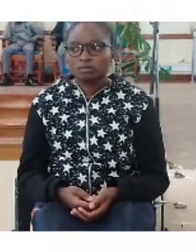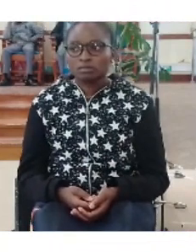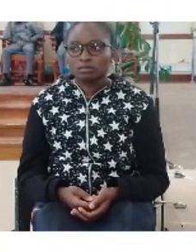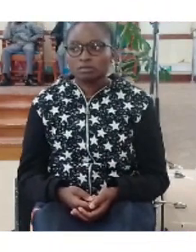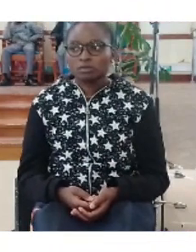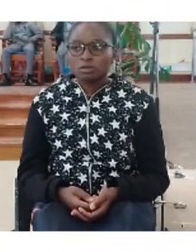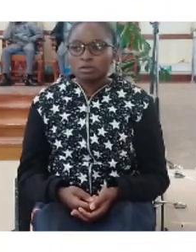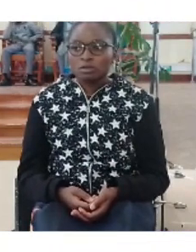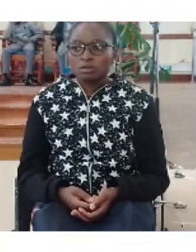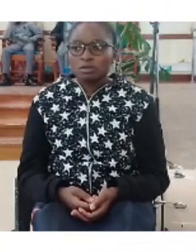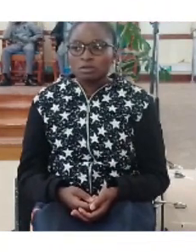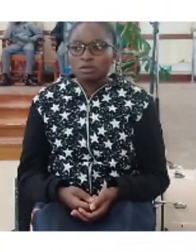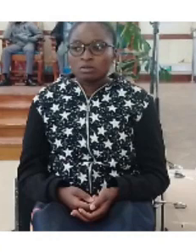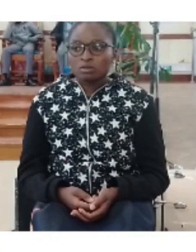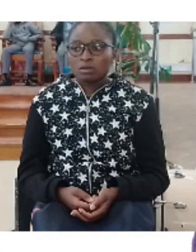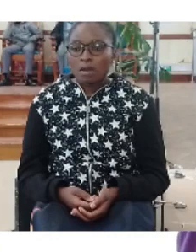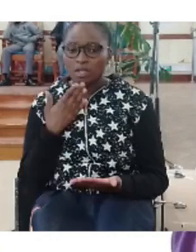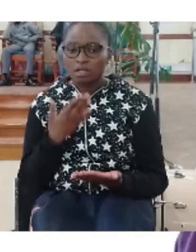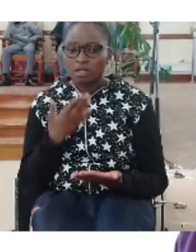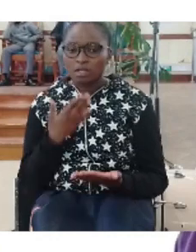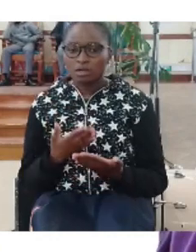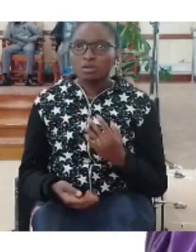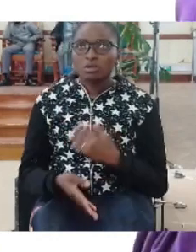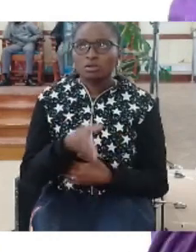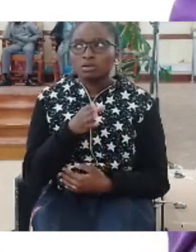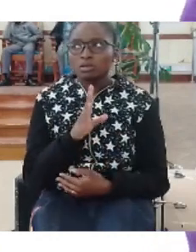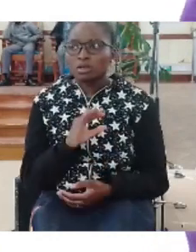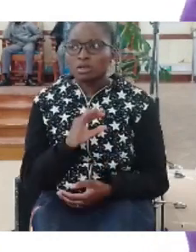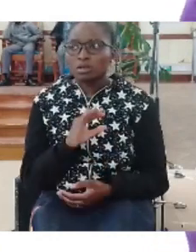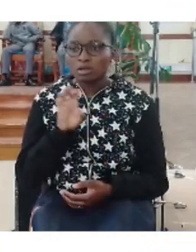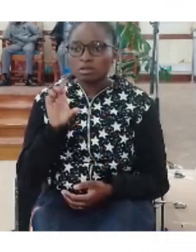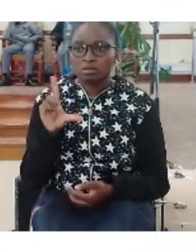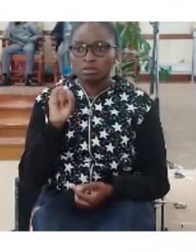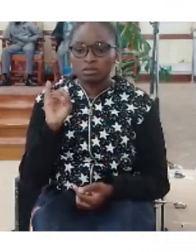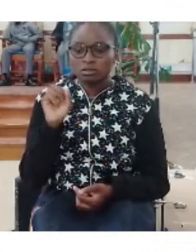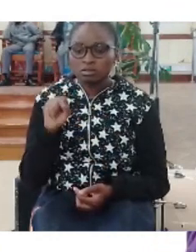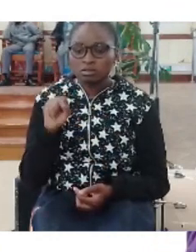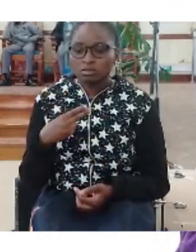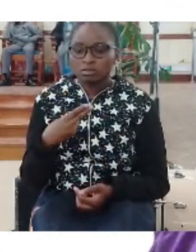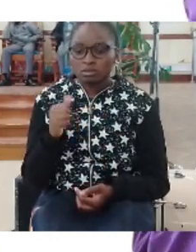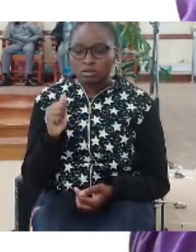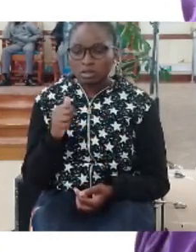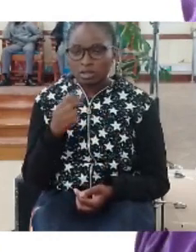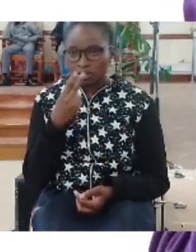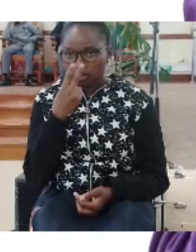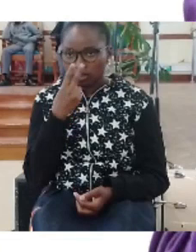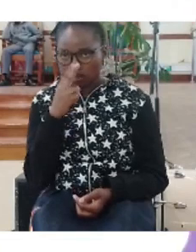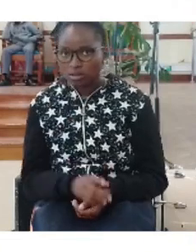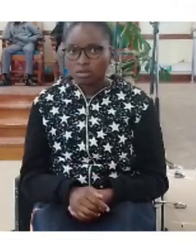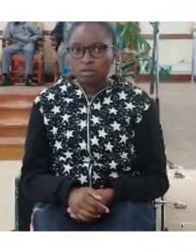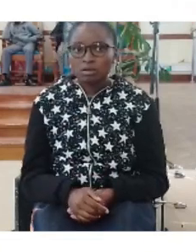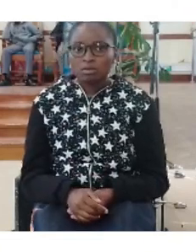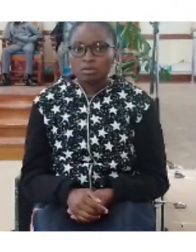ni todo wa mudo wetuo Elisha. Madeko matula Elisha ni ya tuekaga wakuo na. Todo nere na maitho